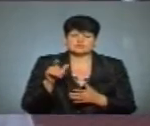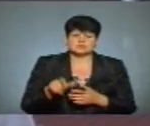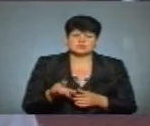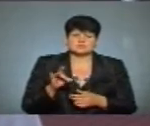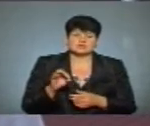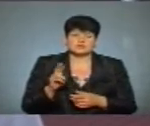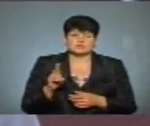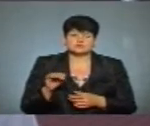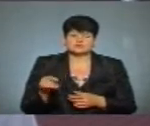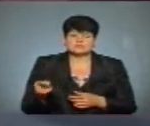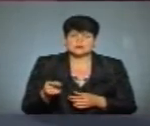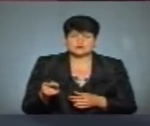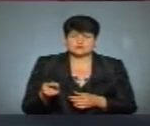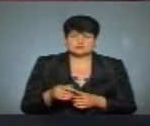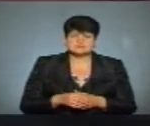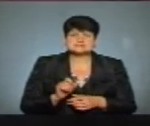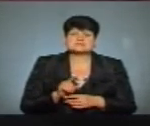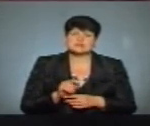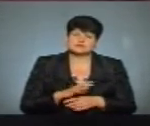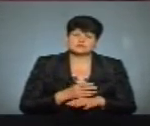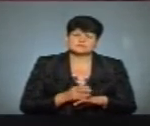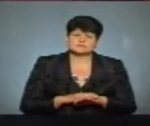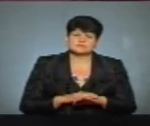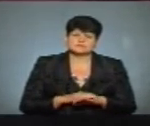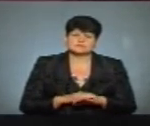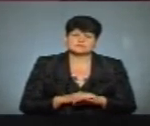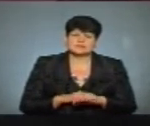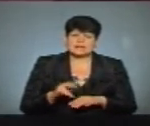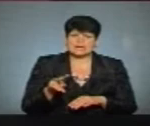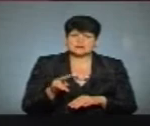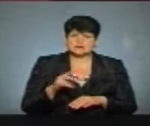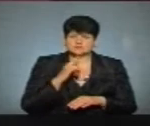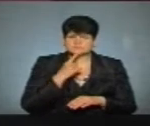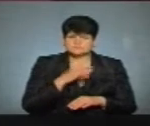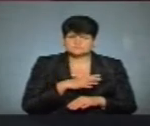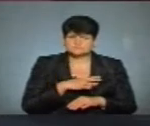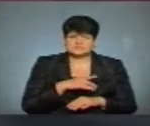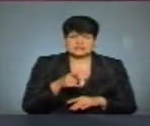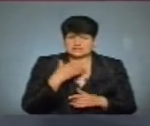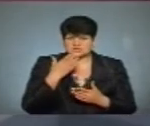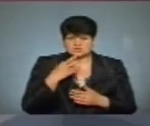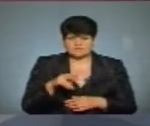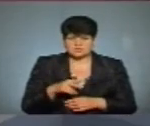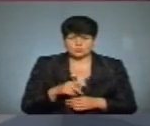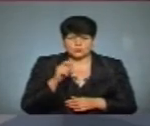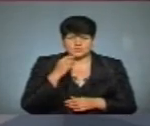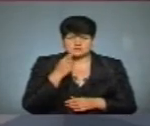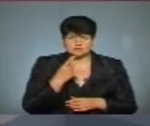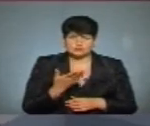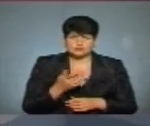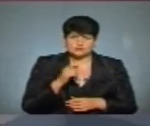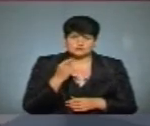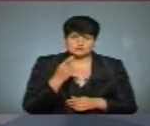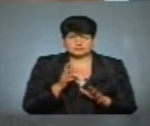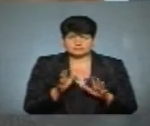Роман Якубчук з Тернополя. Які завдання для вас були найважчі? З літератури, тому що я її не читав. А з української мови? З української